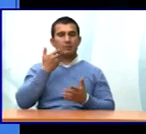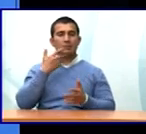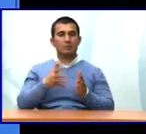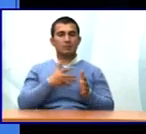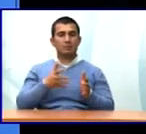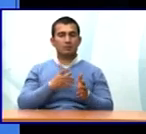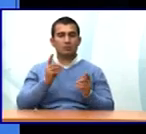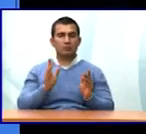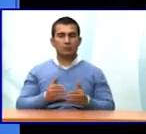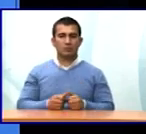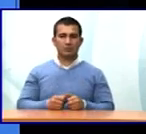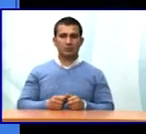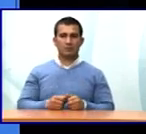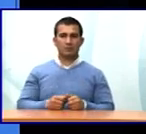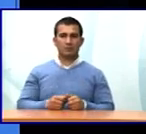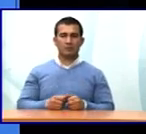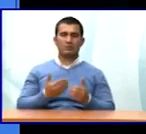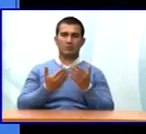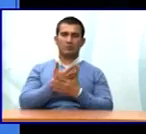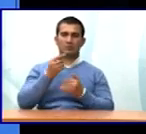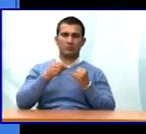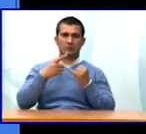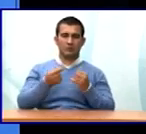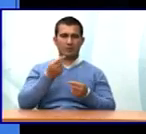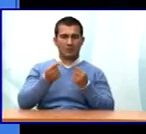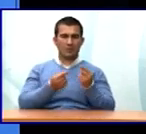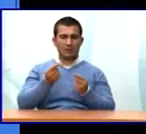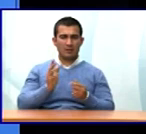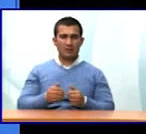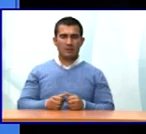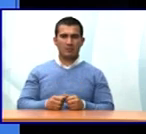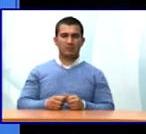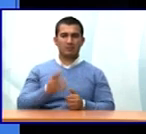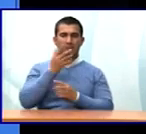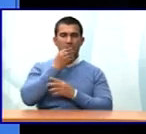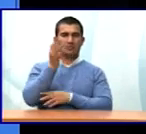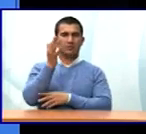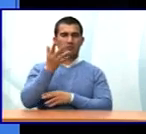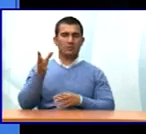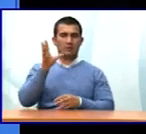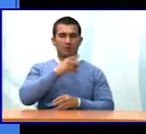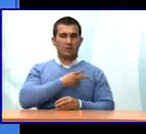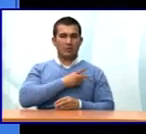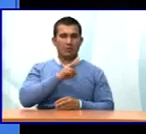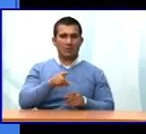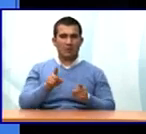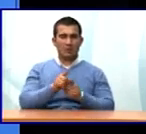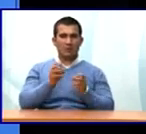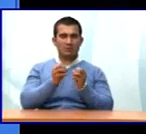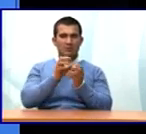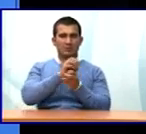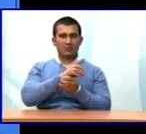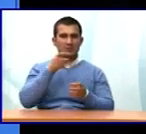nima yuzaga keladi? Yangi barglar maydalashib qoladi. Shoxchalari mo'rtlashadi.